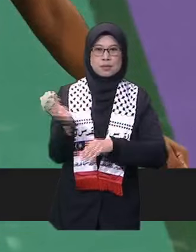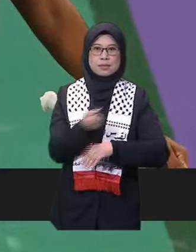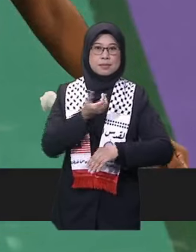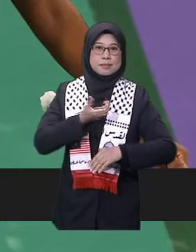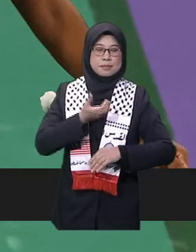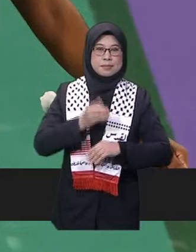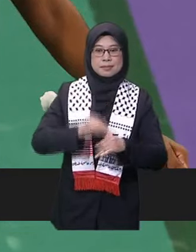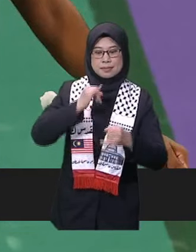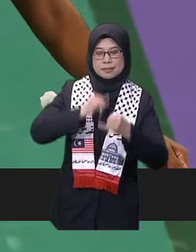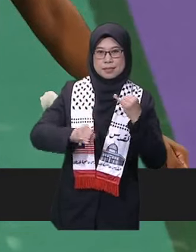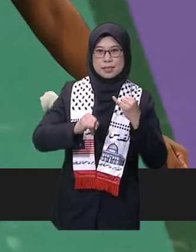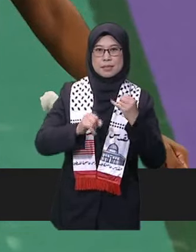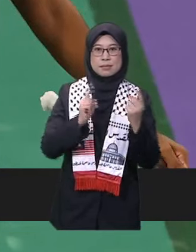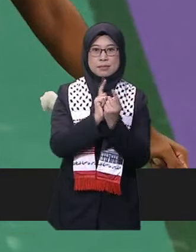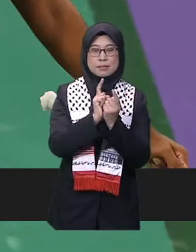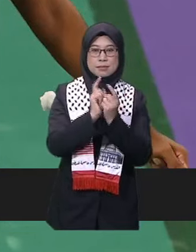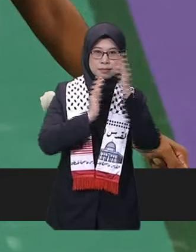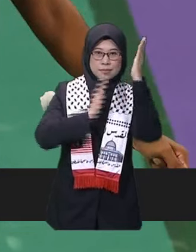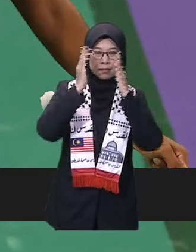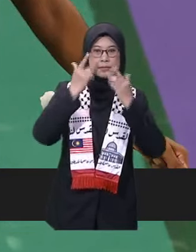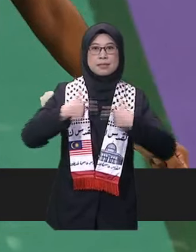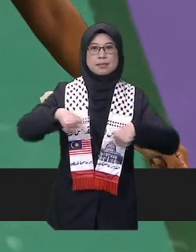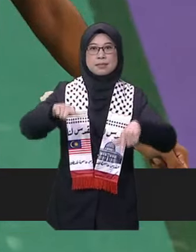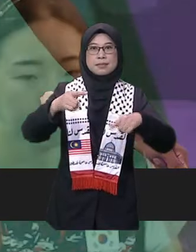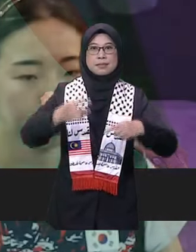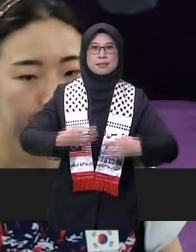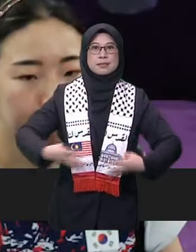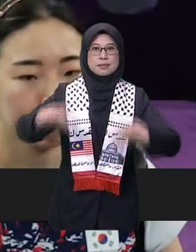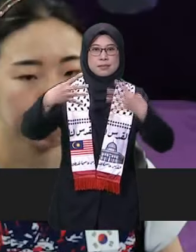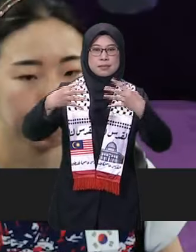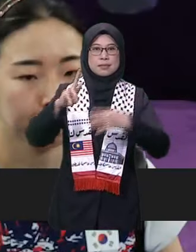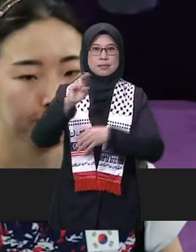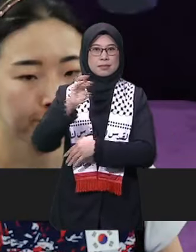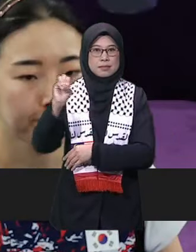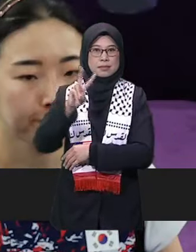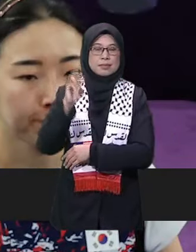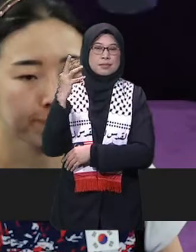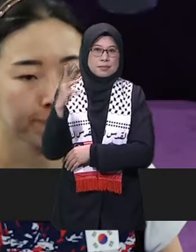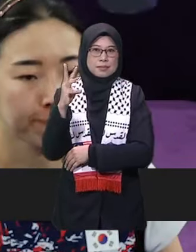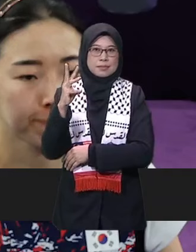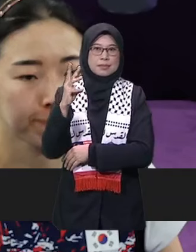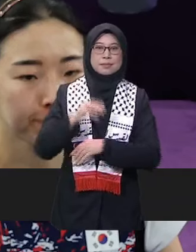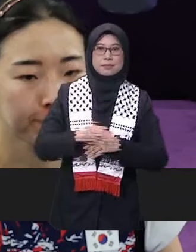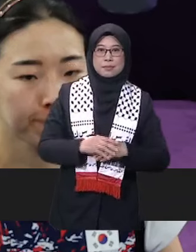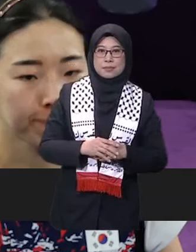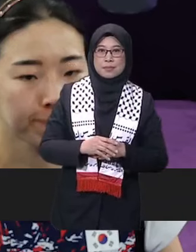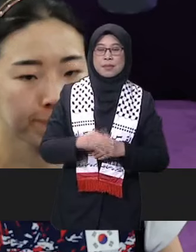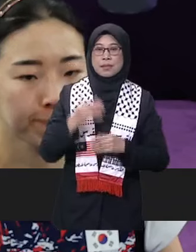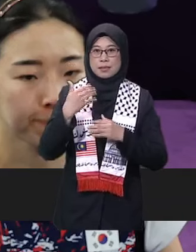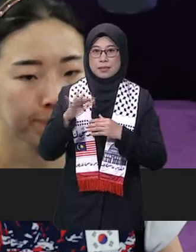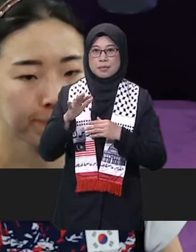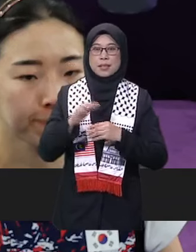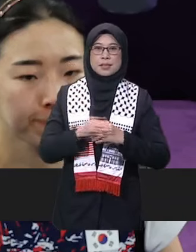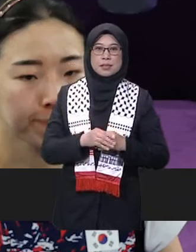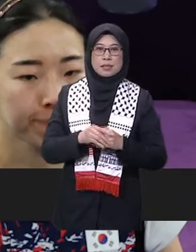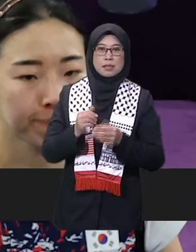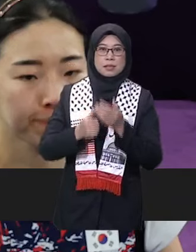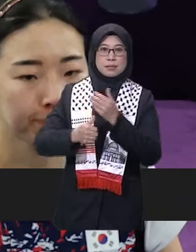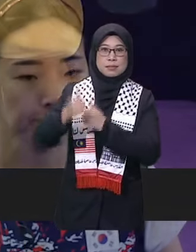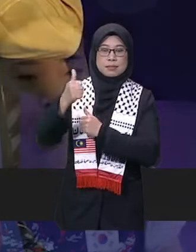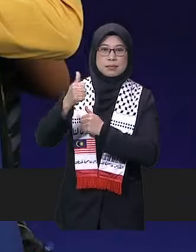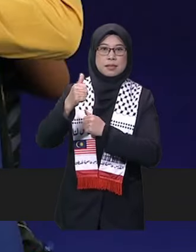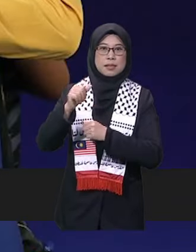Kali terakhir beregu wanita negara layak ke suku akhir adalah pada Olimpik Rio 2016 apabila pasangan Vivin Hu Wong Kee-wei tewas kepada juara acara